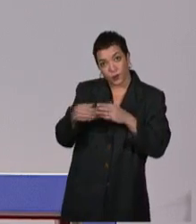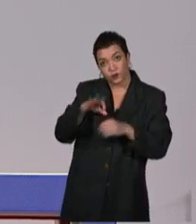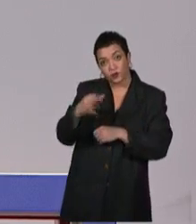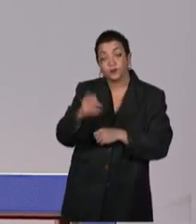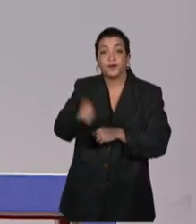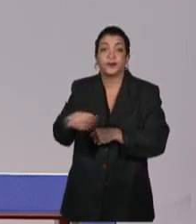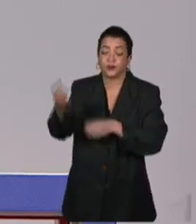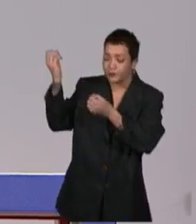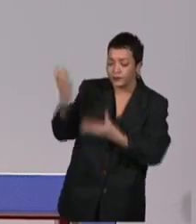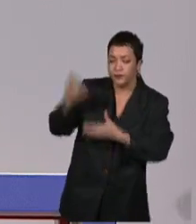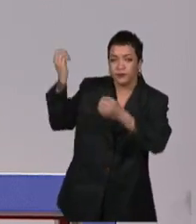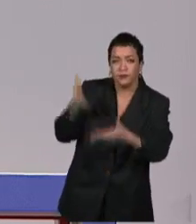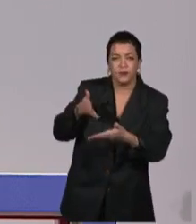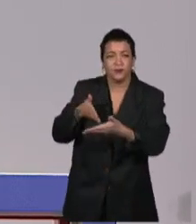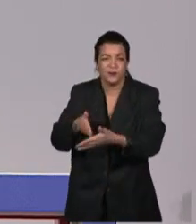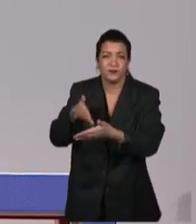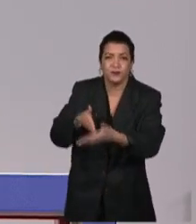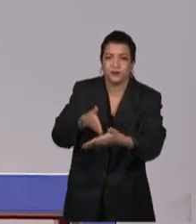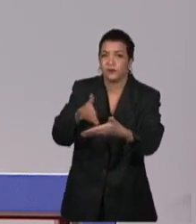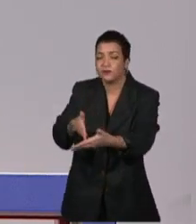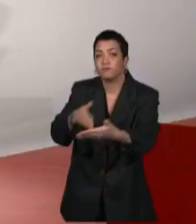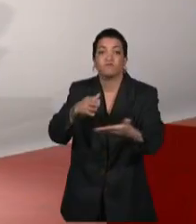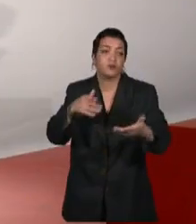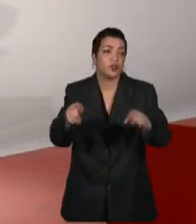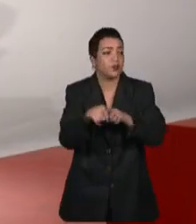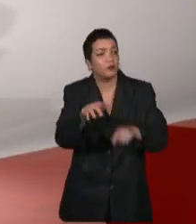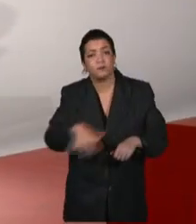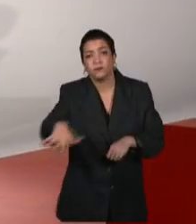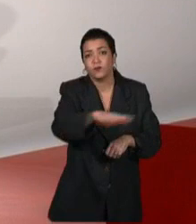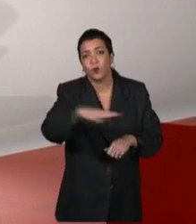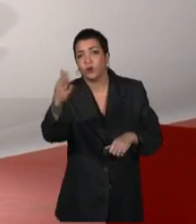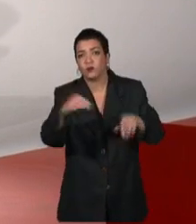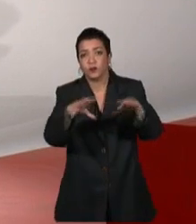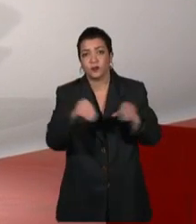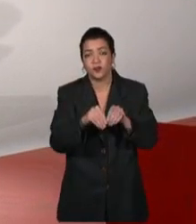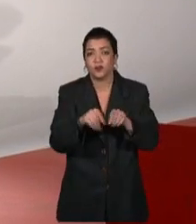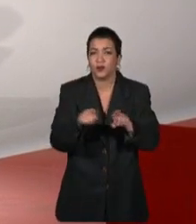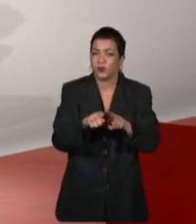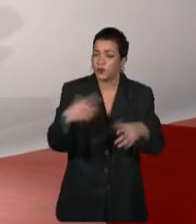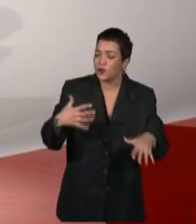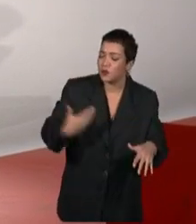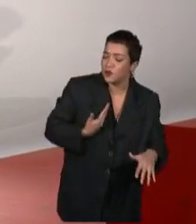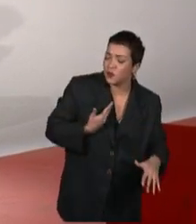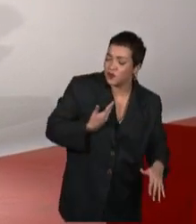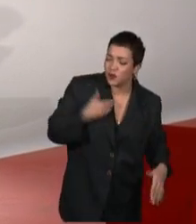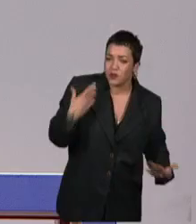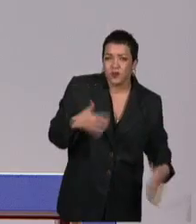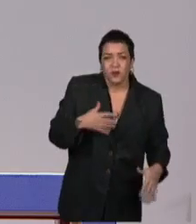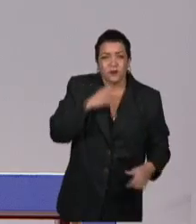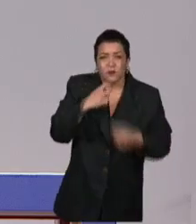la vie que toute famille doit surmonter. Elle a aussi reçu des coups d'une rare violence.